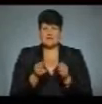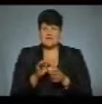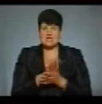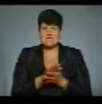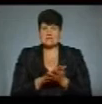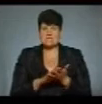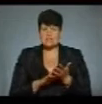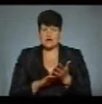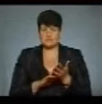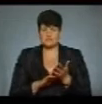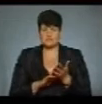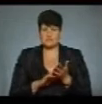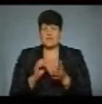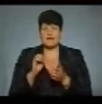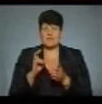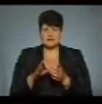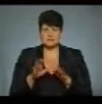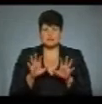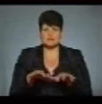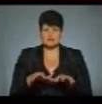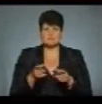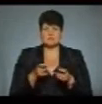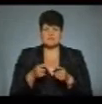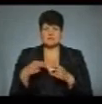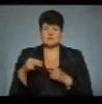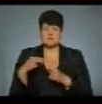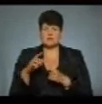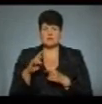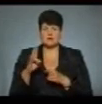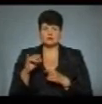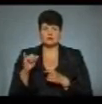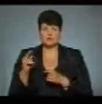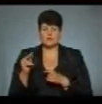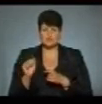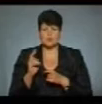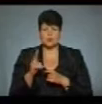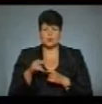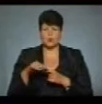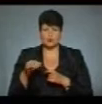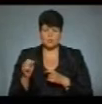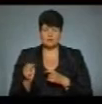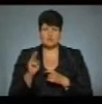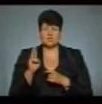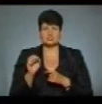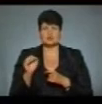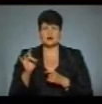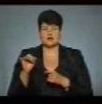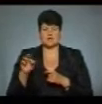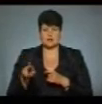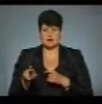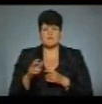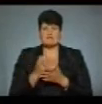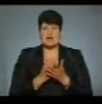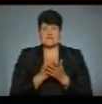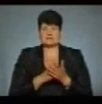заяв екс-глави адміністрації президента Януковича Клюєва, а також українофоба і блогера Шарія у